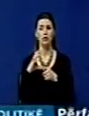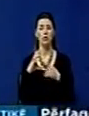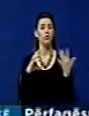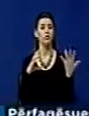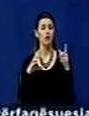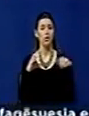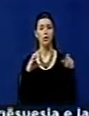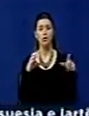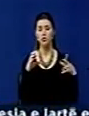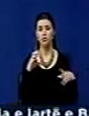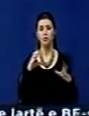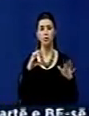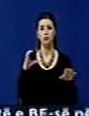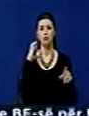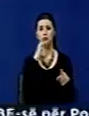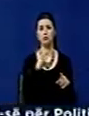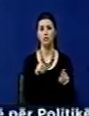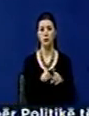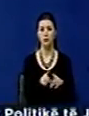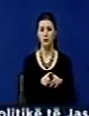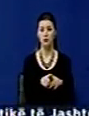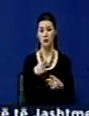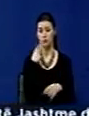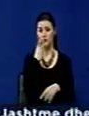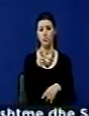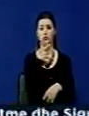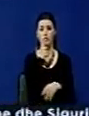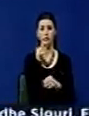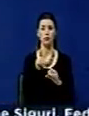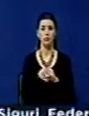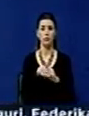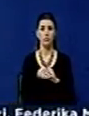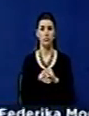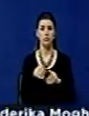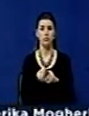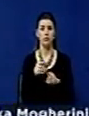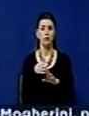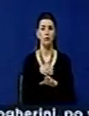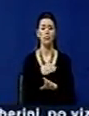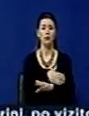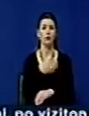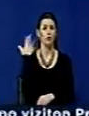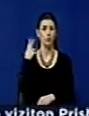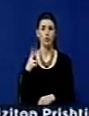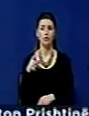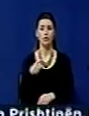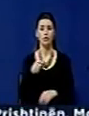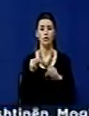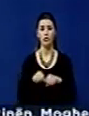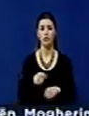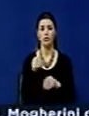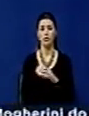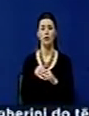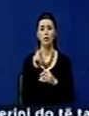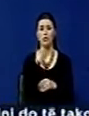nevojat e qytetarëve. Po shihet që ju po doni me kursye ashtu siç kanë kursye edhe qeveritë e kaluara, po pikërisht tek njerëz,